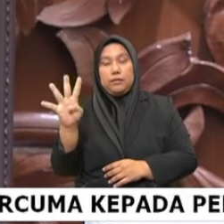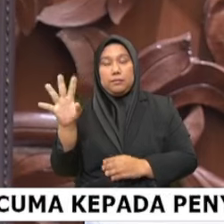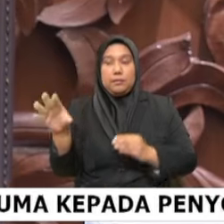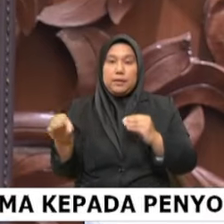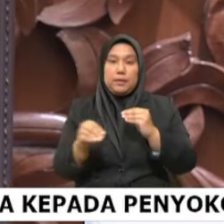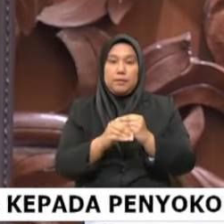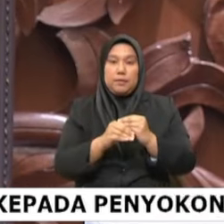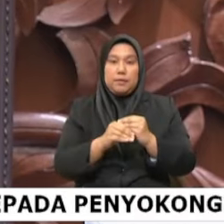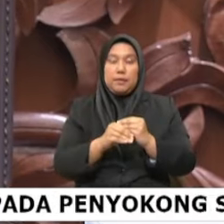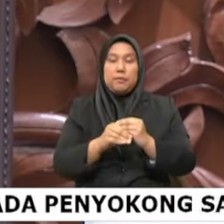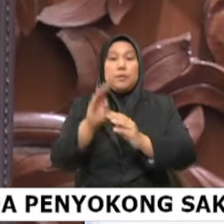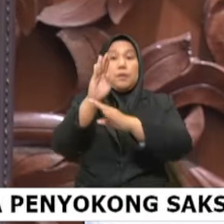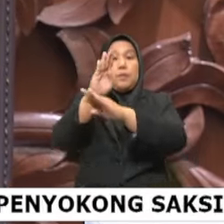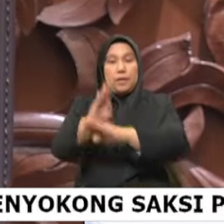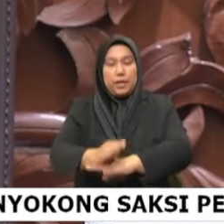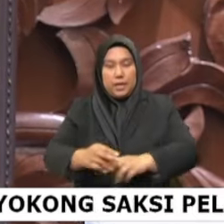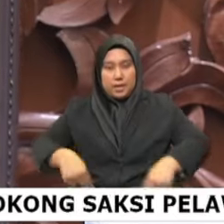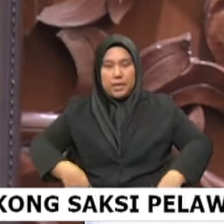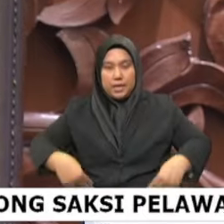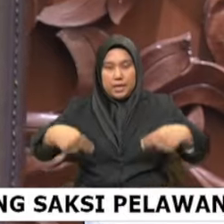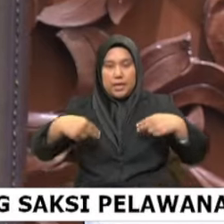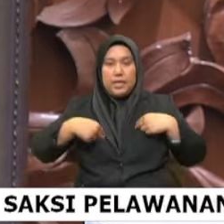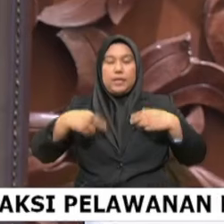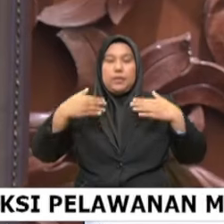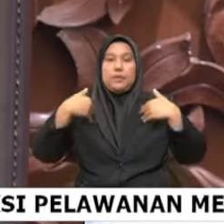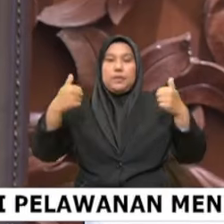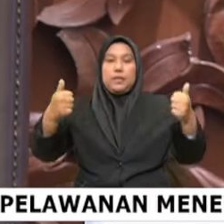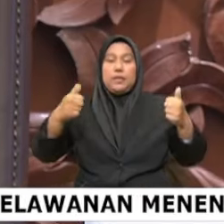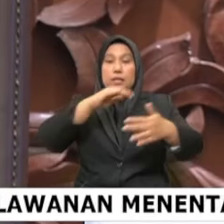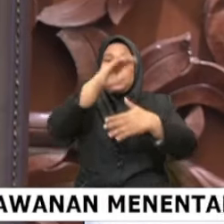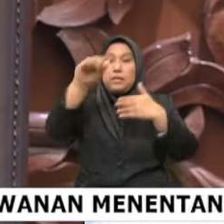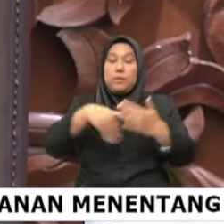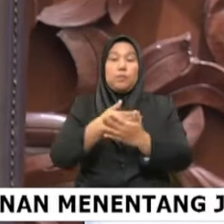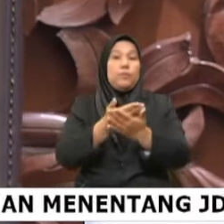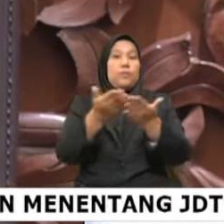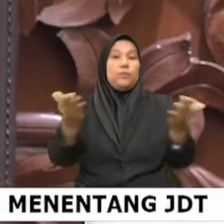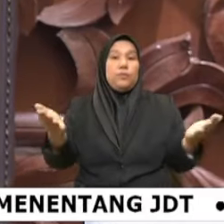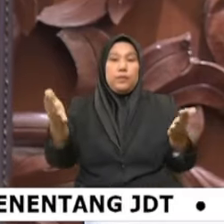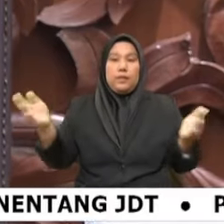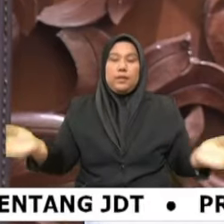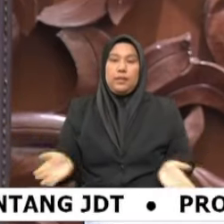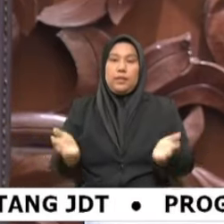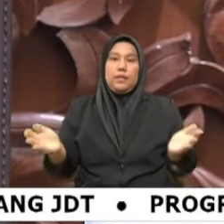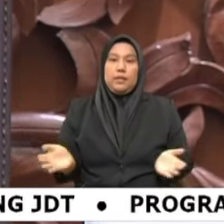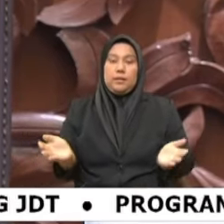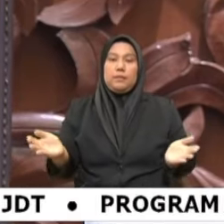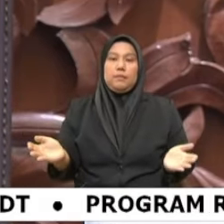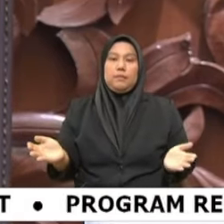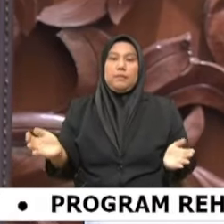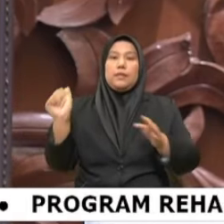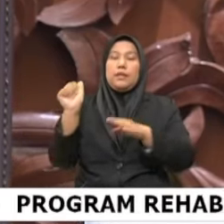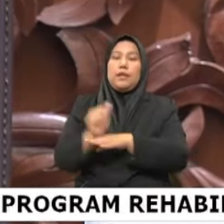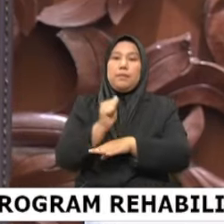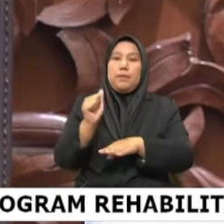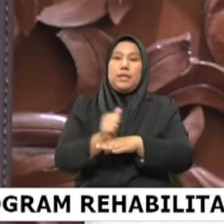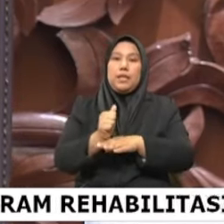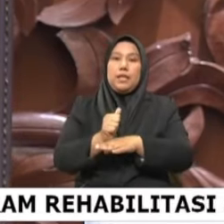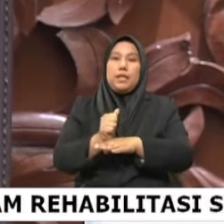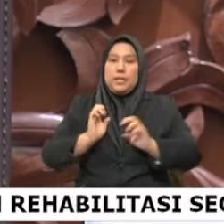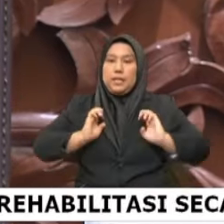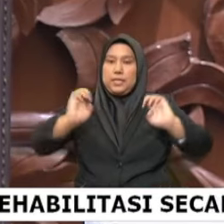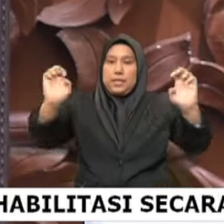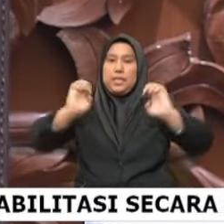pembudayaan hidup sehat, semua ahli yang berhormat digalakkan untuk mengamalkan senaman ringan